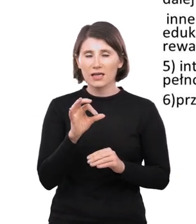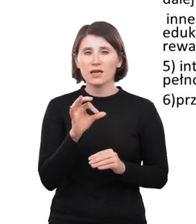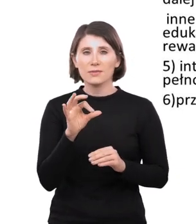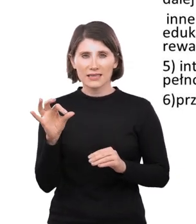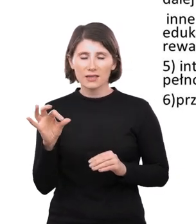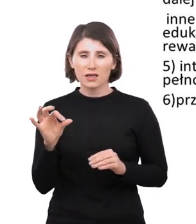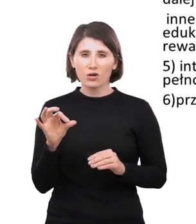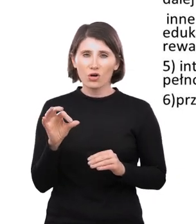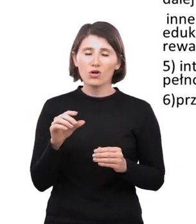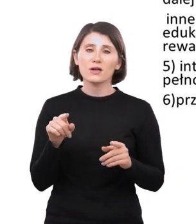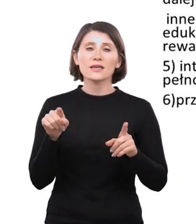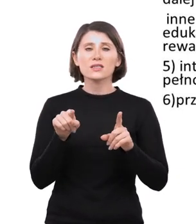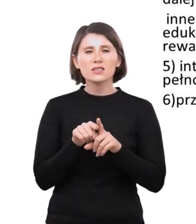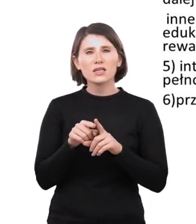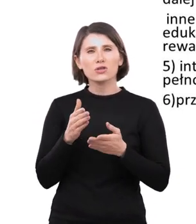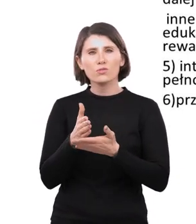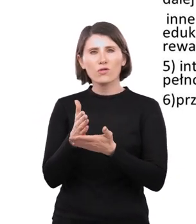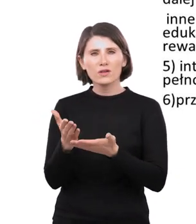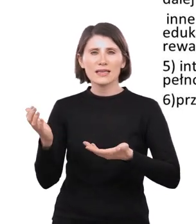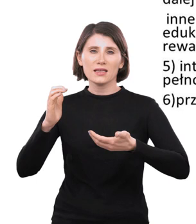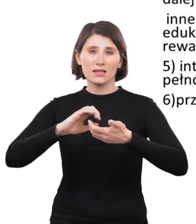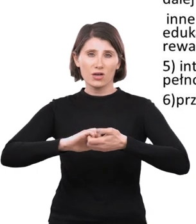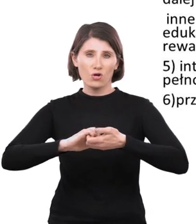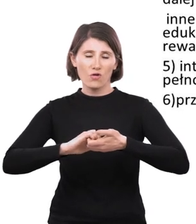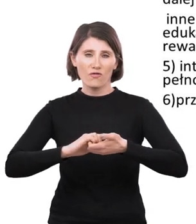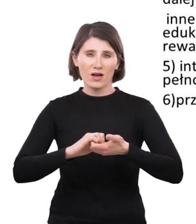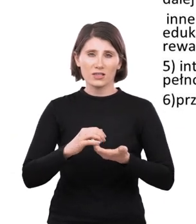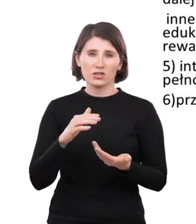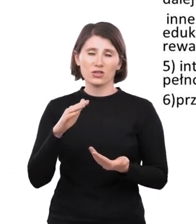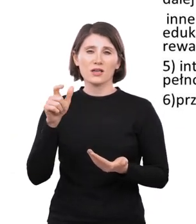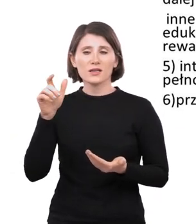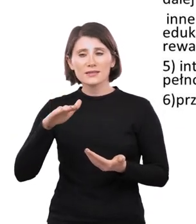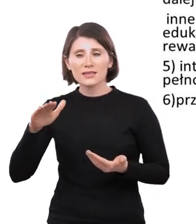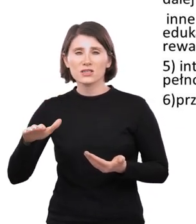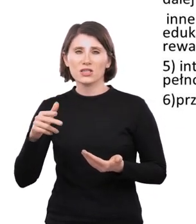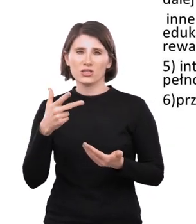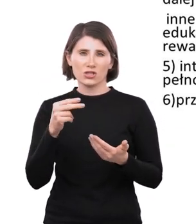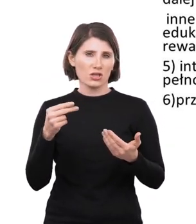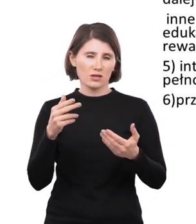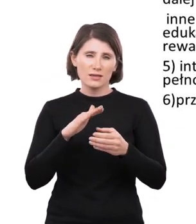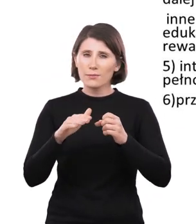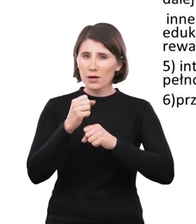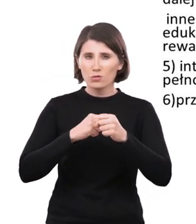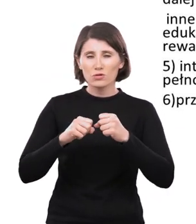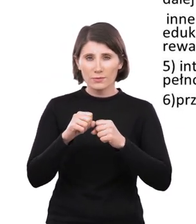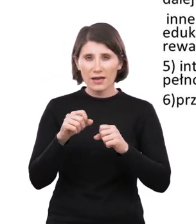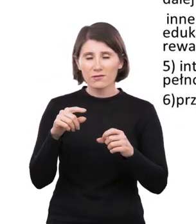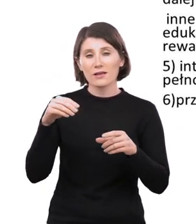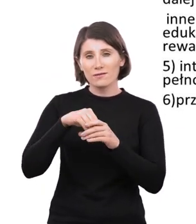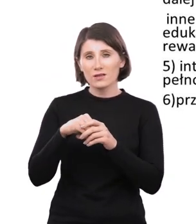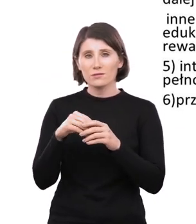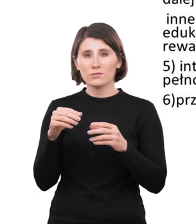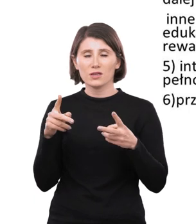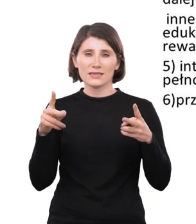też integrować dzieci niepełnosprawne, w tym dzieci ze spektrum zaburzeń autystycznych, z rówieśnikami. I myślę, że w